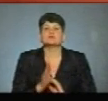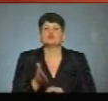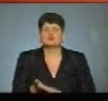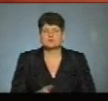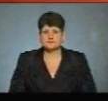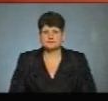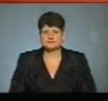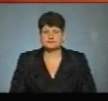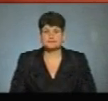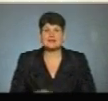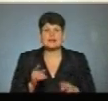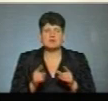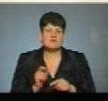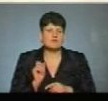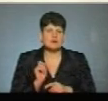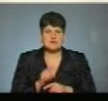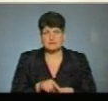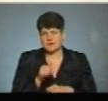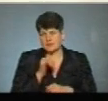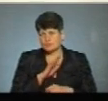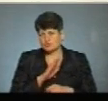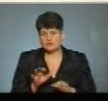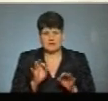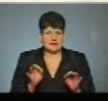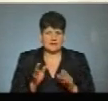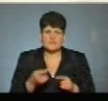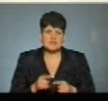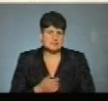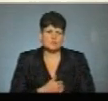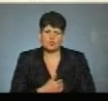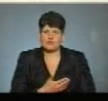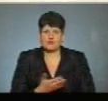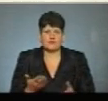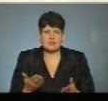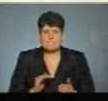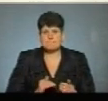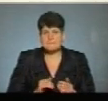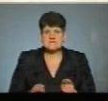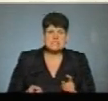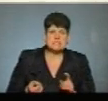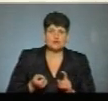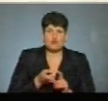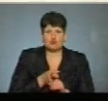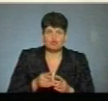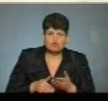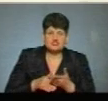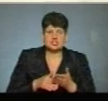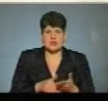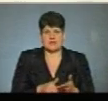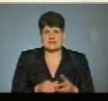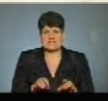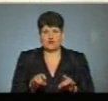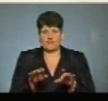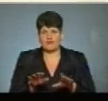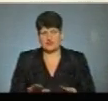будуть витрачатися? Насправді, вказівки в даній ситуації не може бути ніякої, це є добровільно. Бізнес долучається